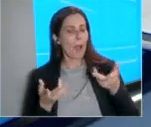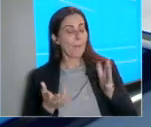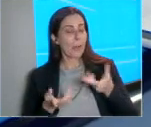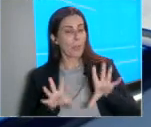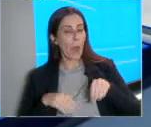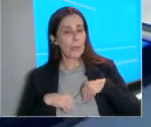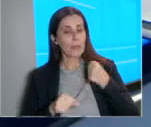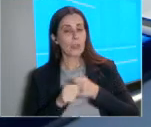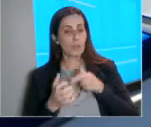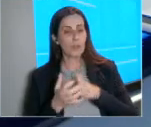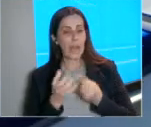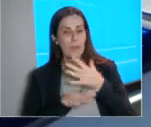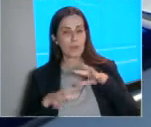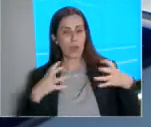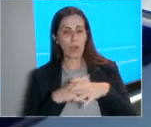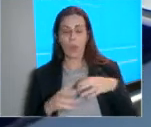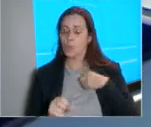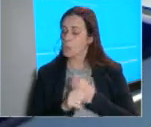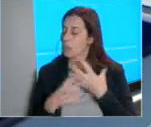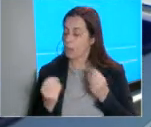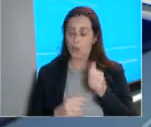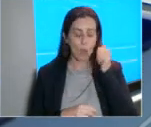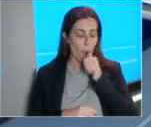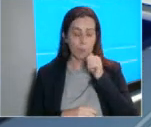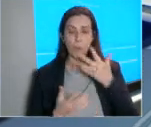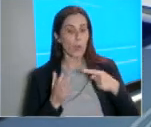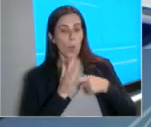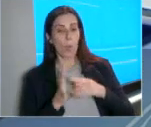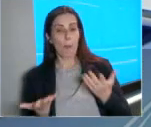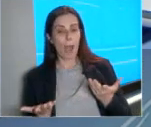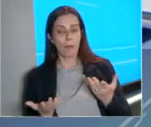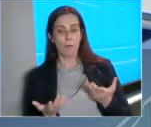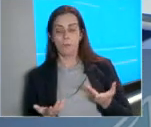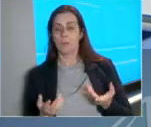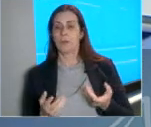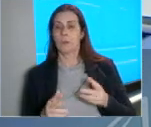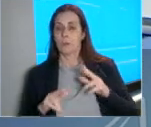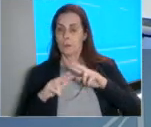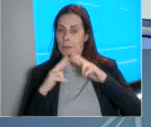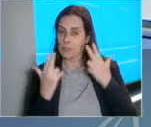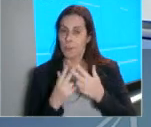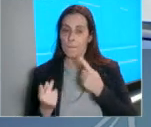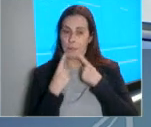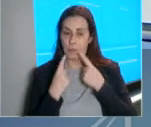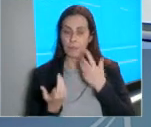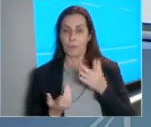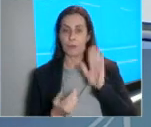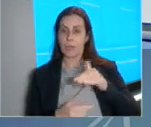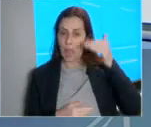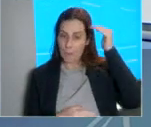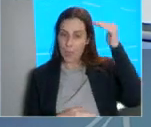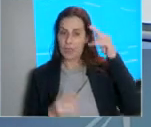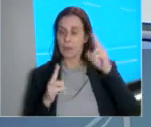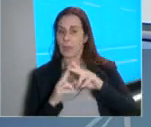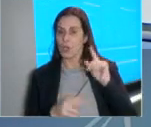הזאת, בשביל זה? אנחנו עושים המון, יום ולילה. כגון? יושבים צוותי המתן, יושב גנץ,